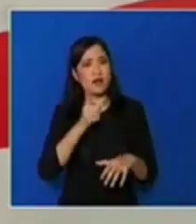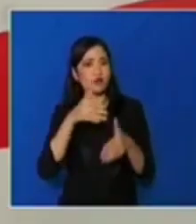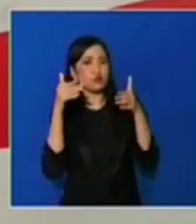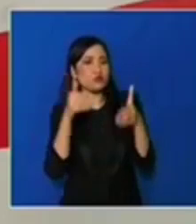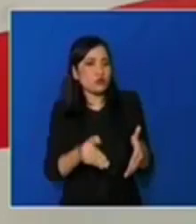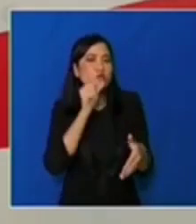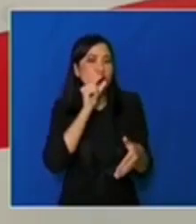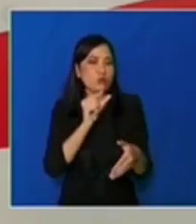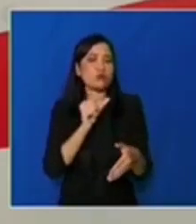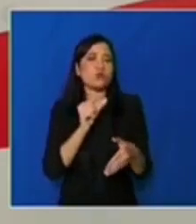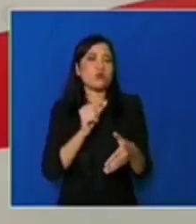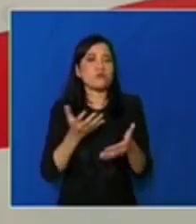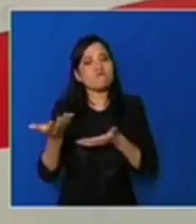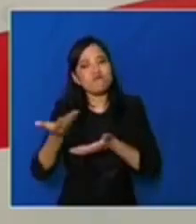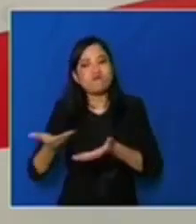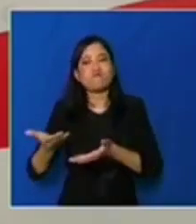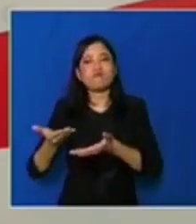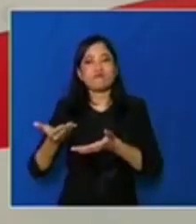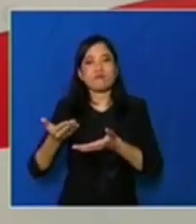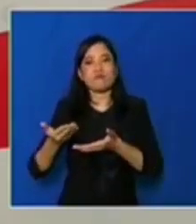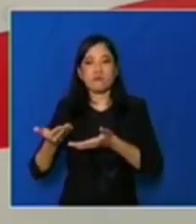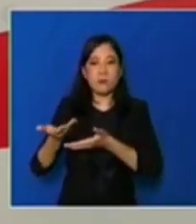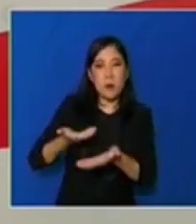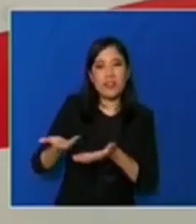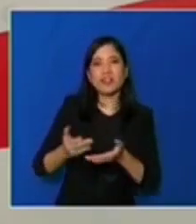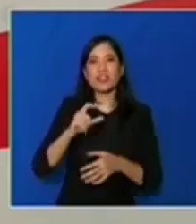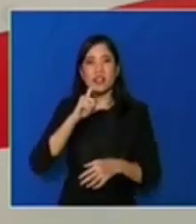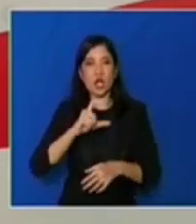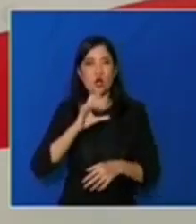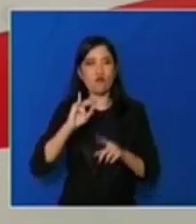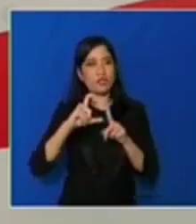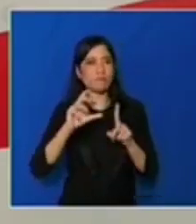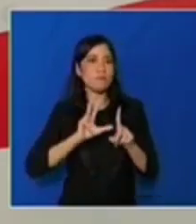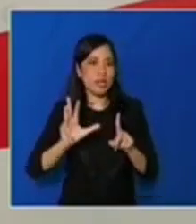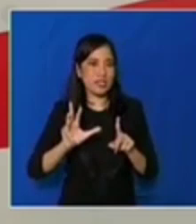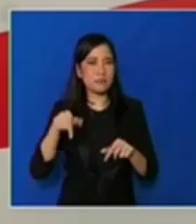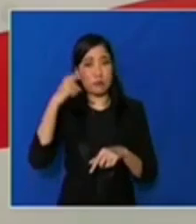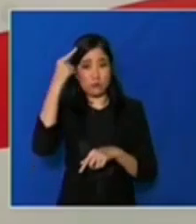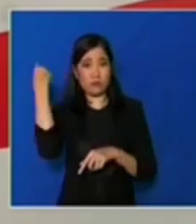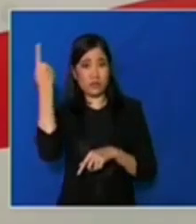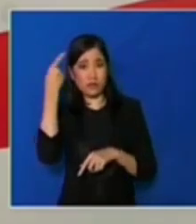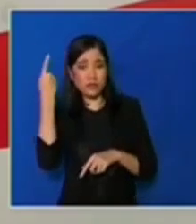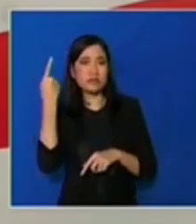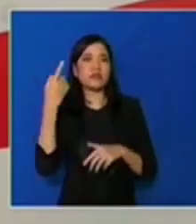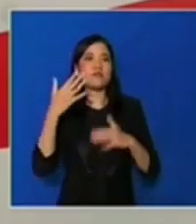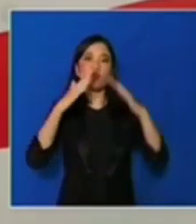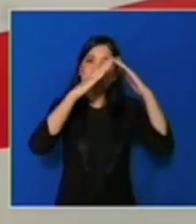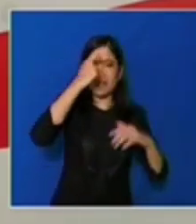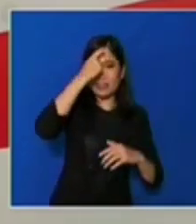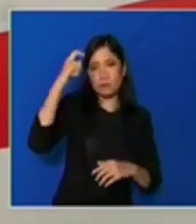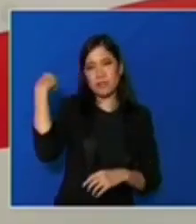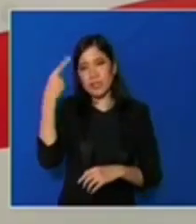untuk melakukan perawatan copied 19 baik itu rumah sakit pemerintah pusat kit